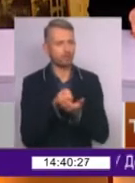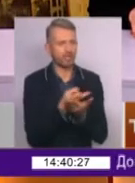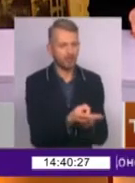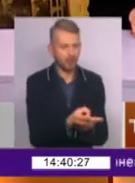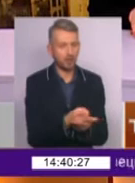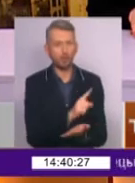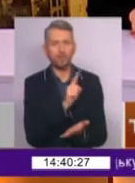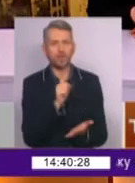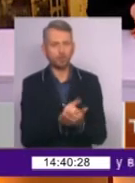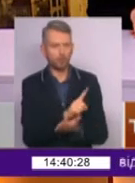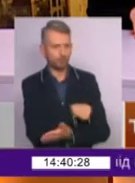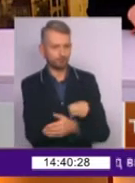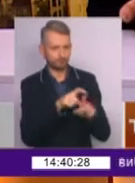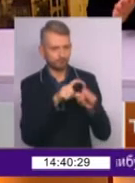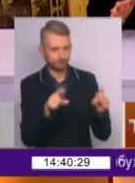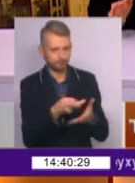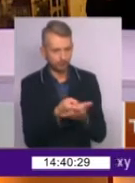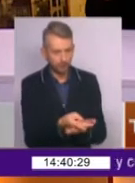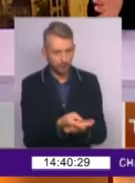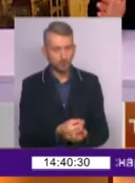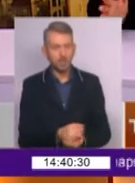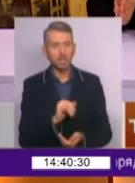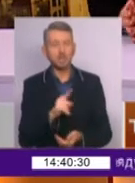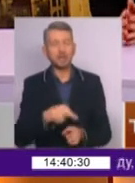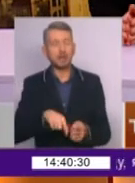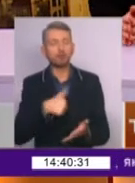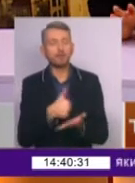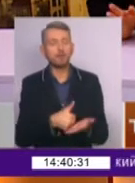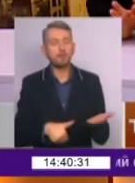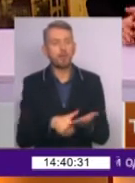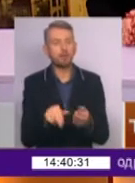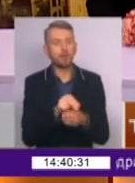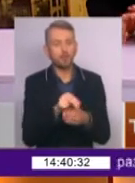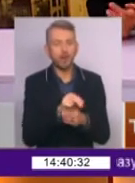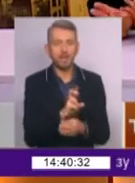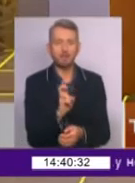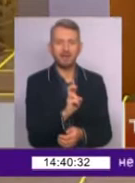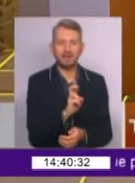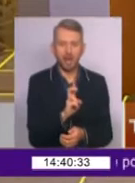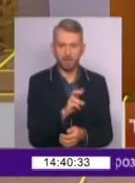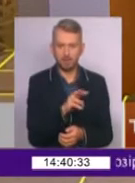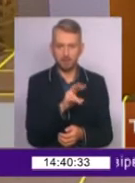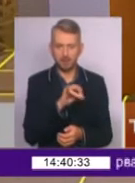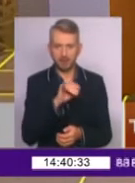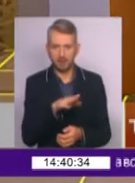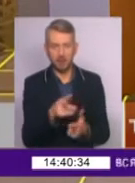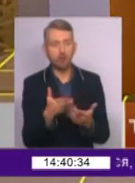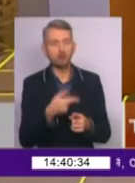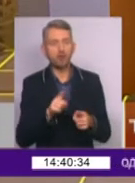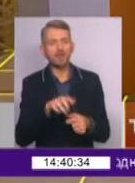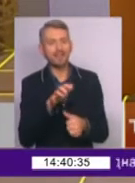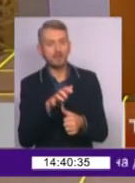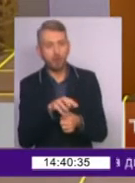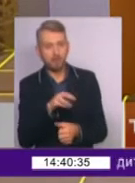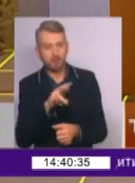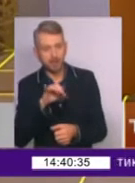в стаціонарі. Якщо ми, і це основний метод лікування бактеріальних менінгітів. Якщо це грибковий менінгіт, відповідно,